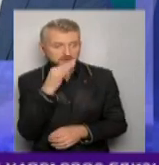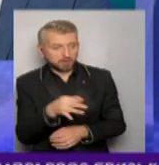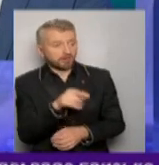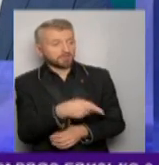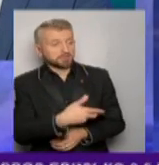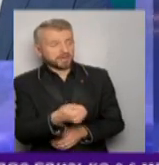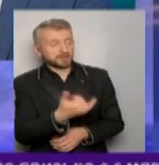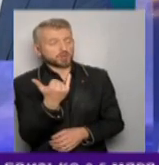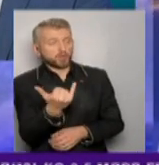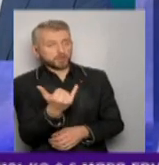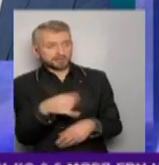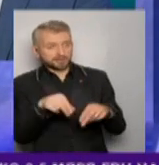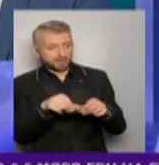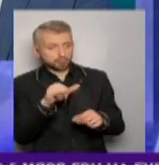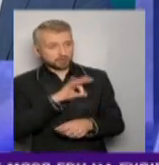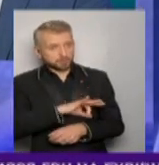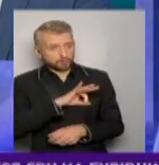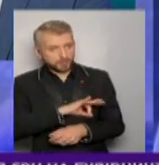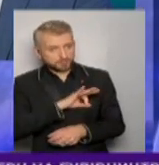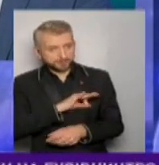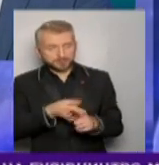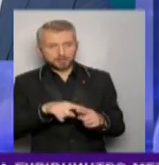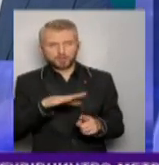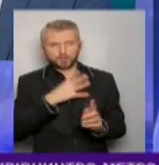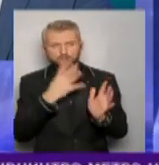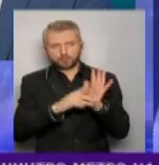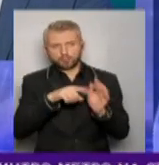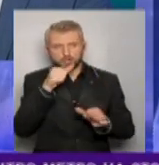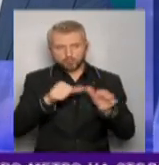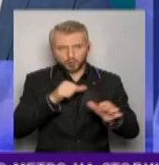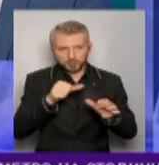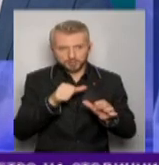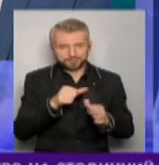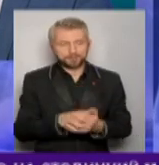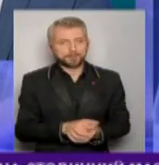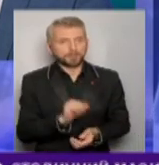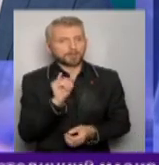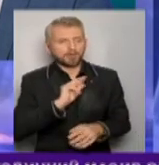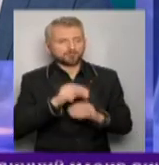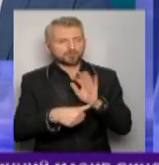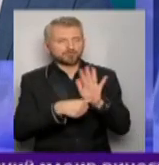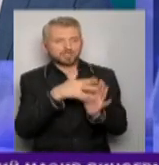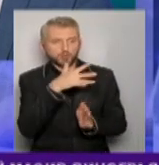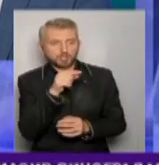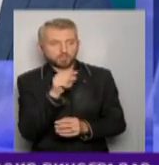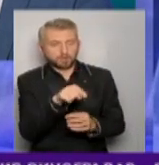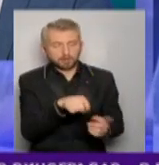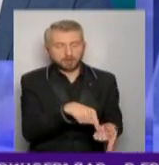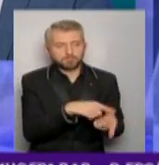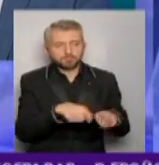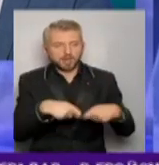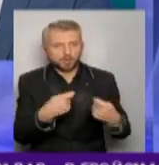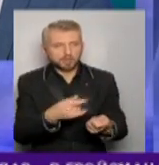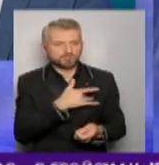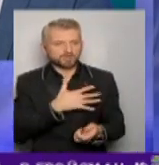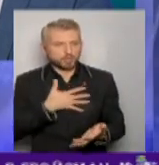берете сьогодні землю у користування. Це було в 91-му році. І через 6 років вона переходить вам у